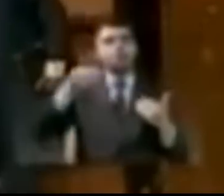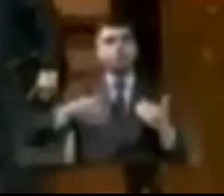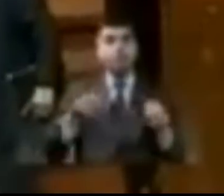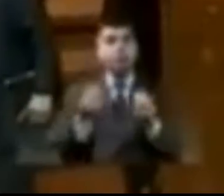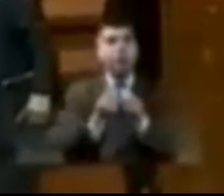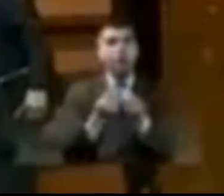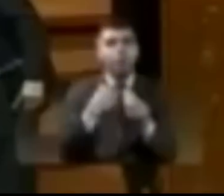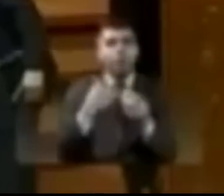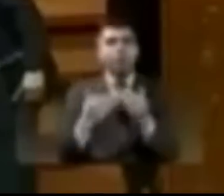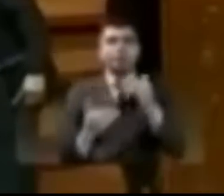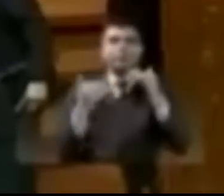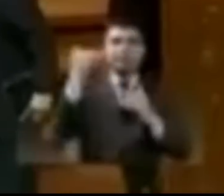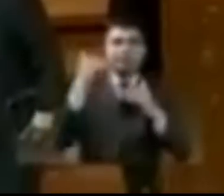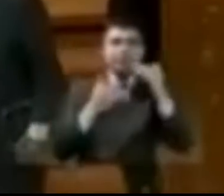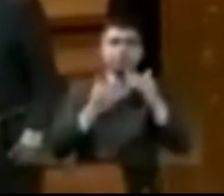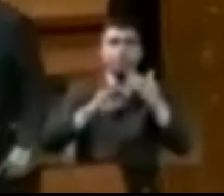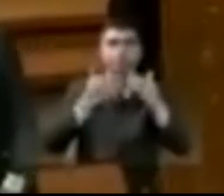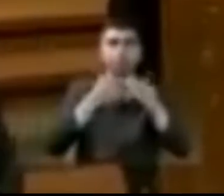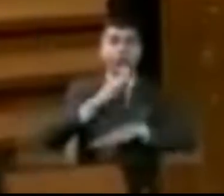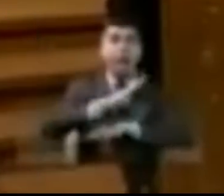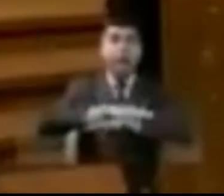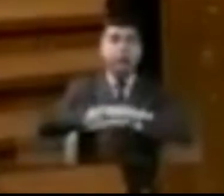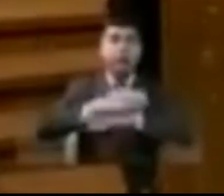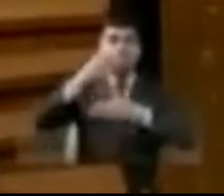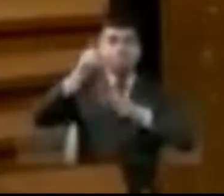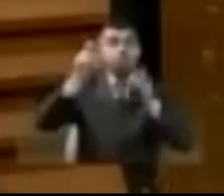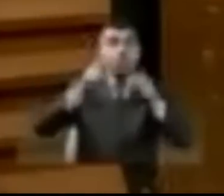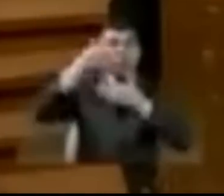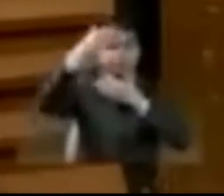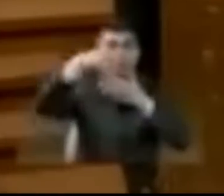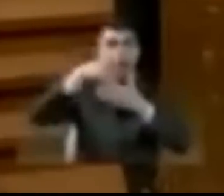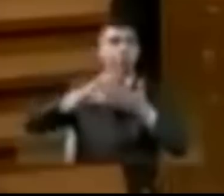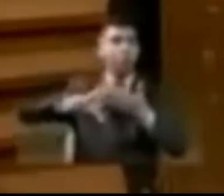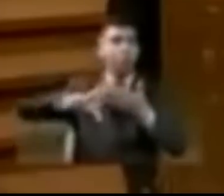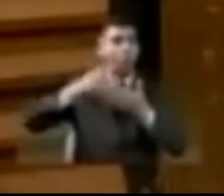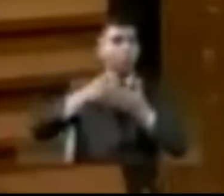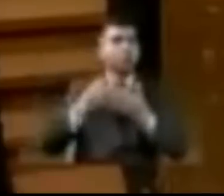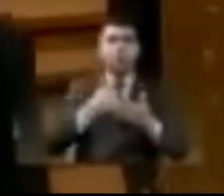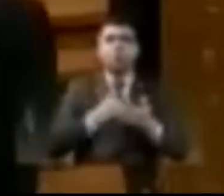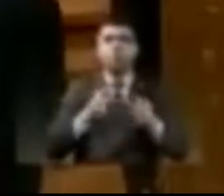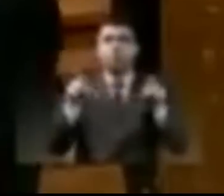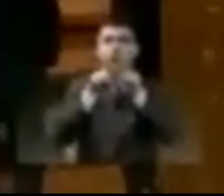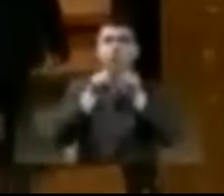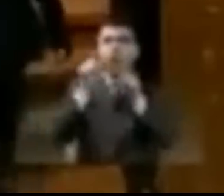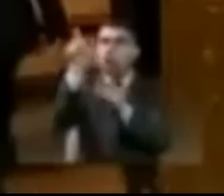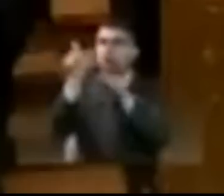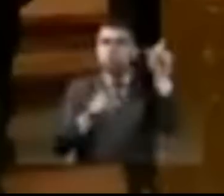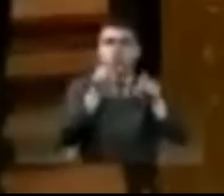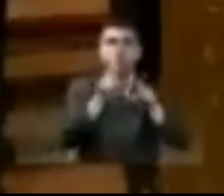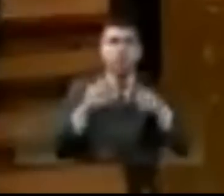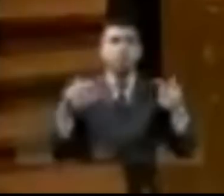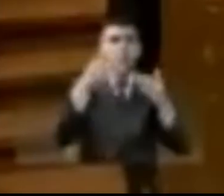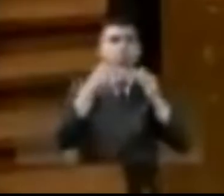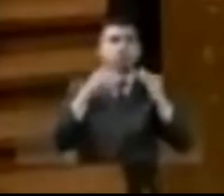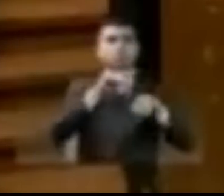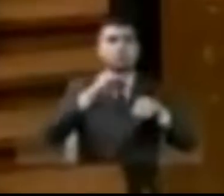قضية مزايدة. الأخلاق المغاربة ديال كل المغاربة، أنت وأنا والجميع كندافعوا عليها.